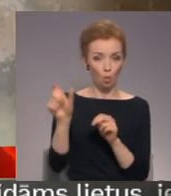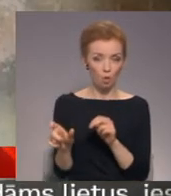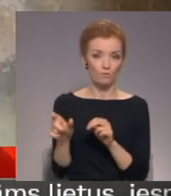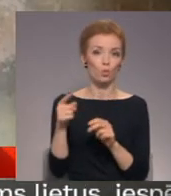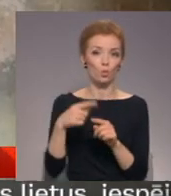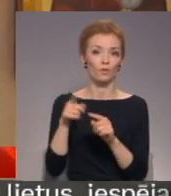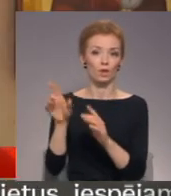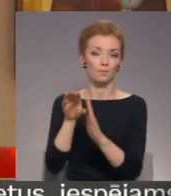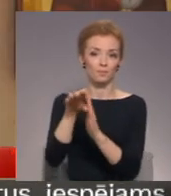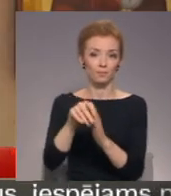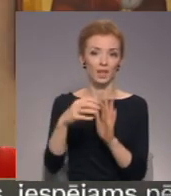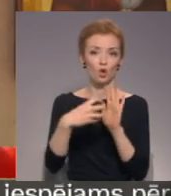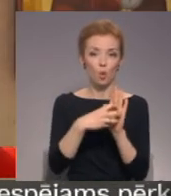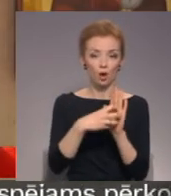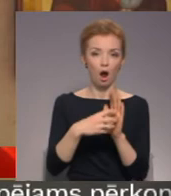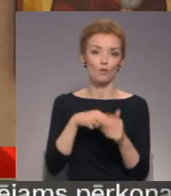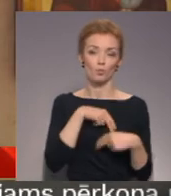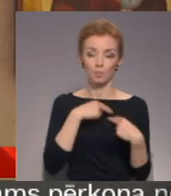ikonogrāfu biedrībā. Tie ir vairāk nekā